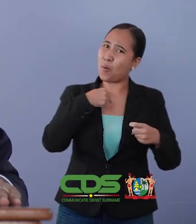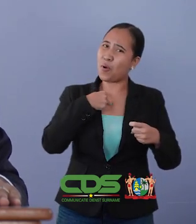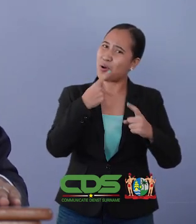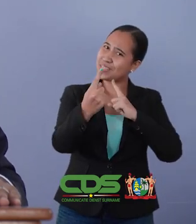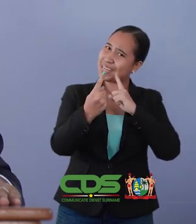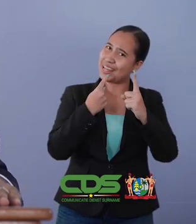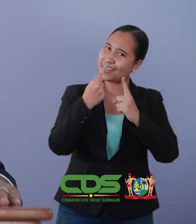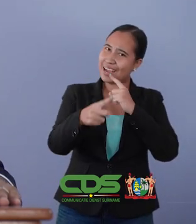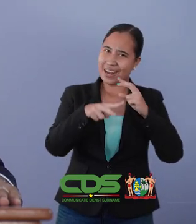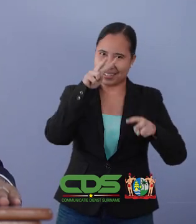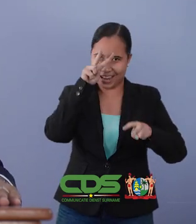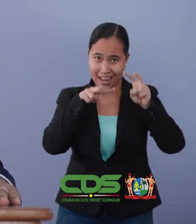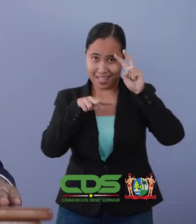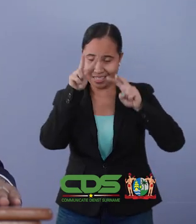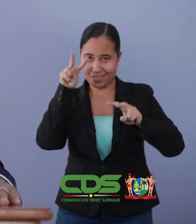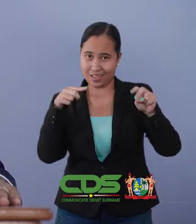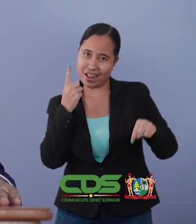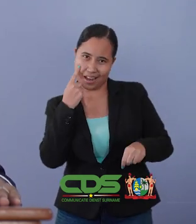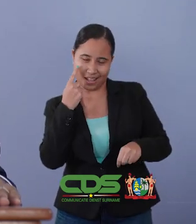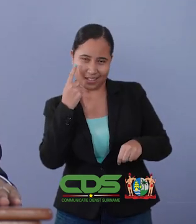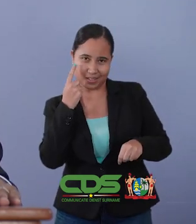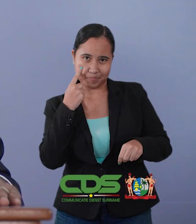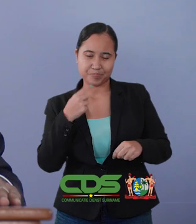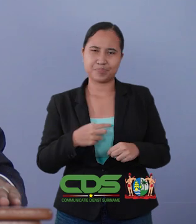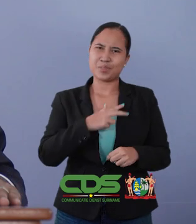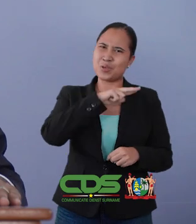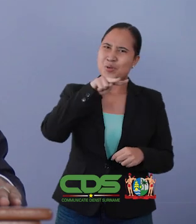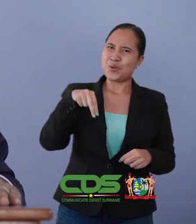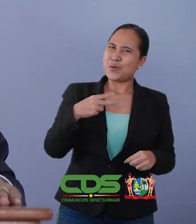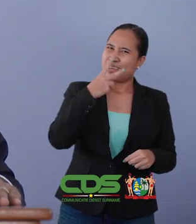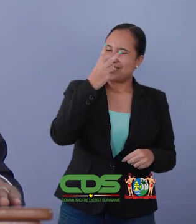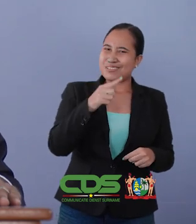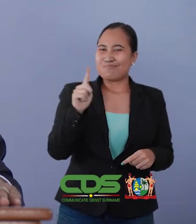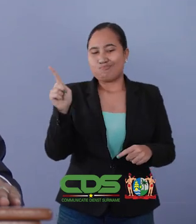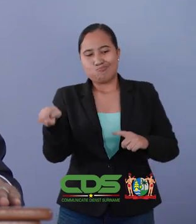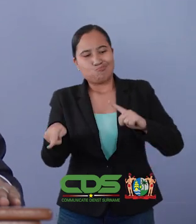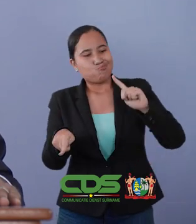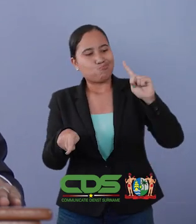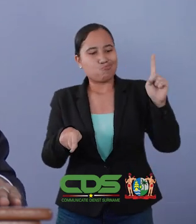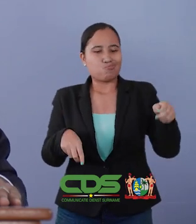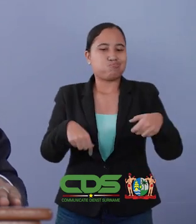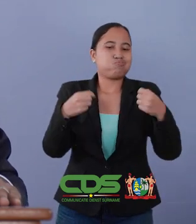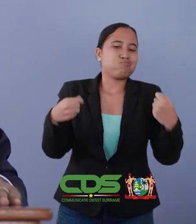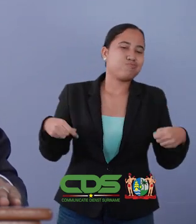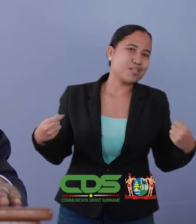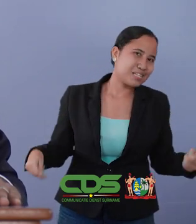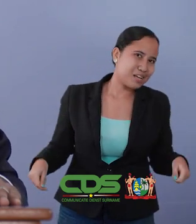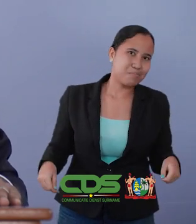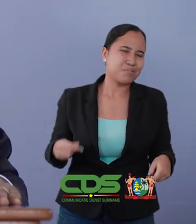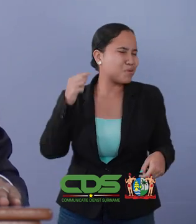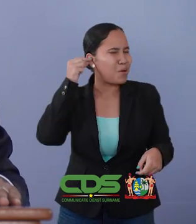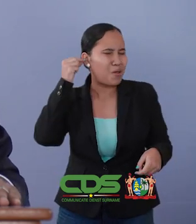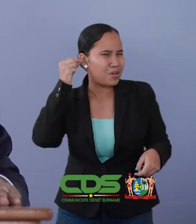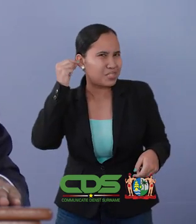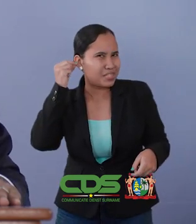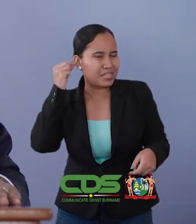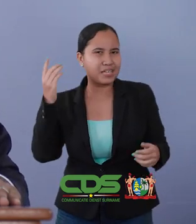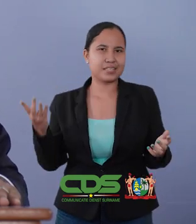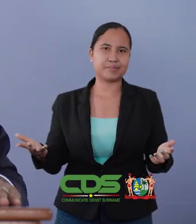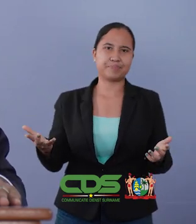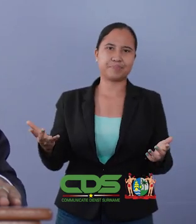en op elkaar te letten. We zien hier en daar verslapping van onze awareness omtrent